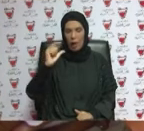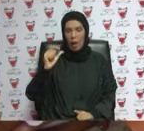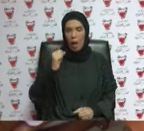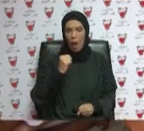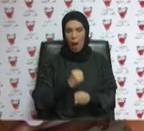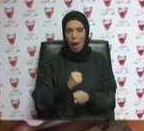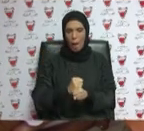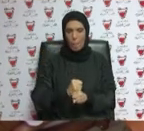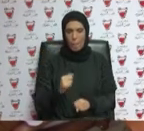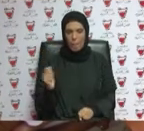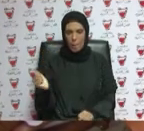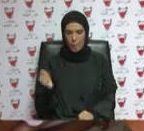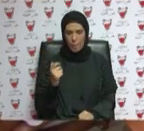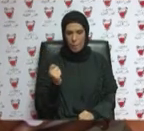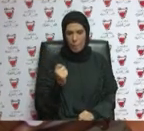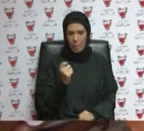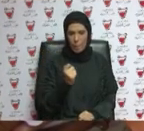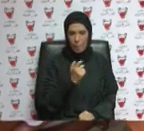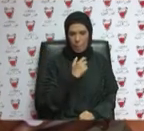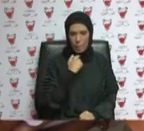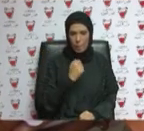رئيسة اللجنة على عملهم السريع،